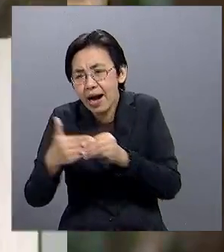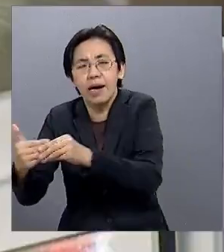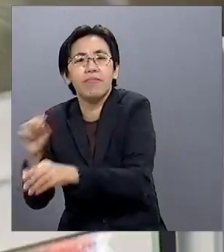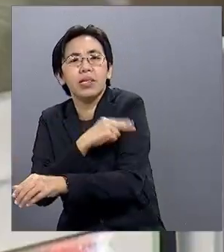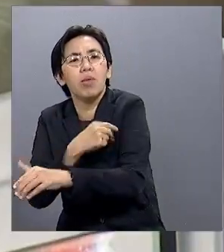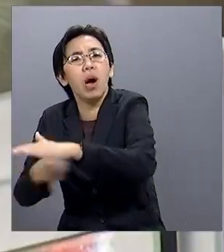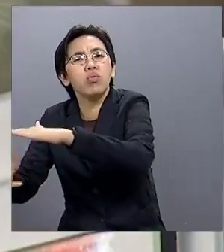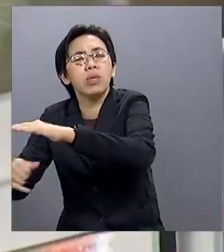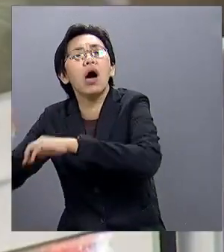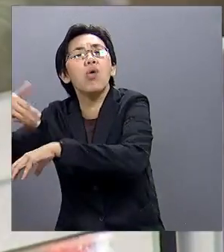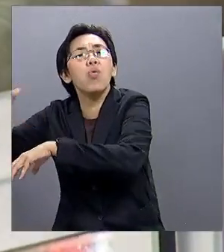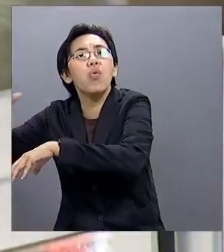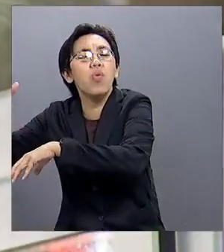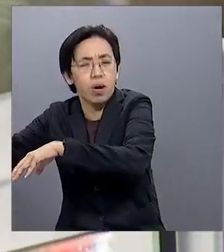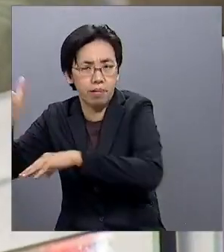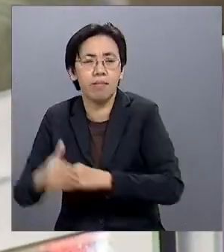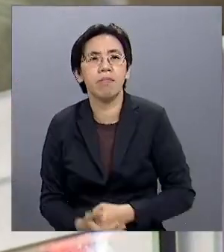ะครับ